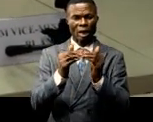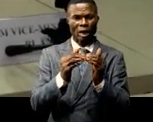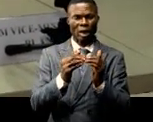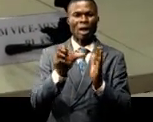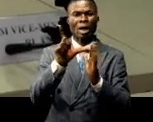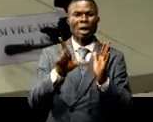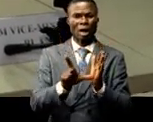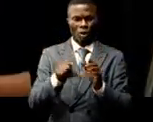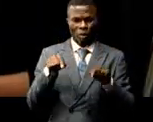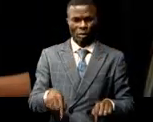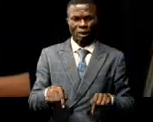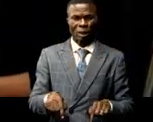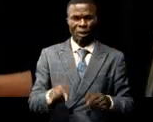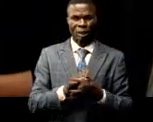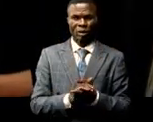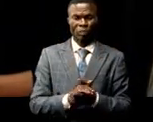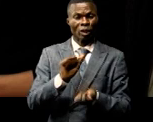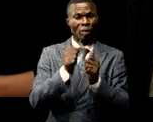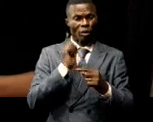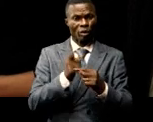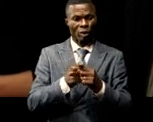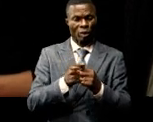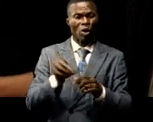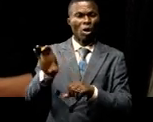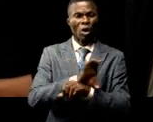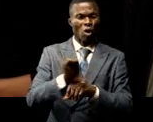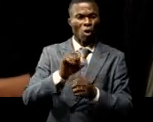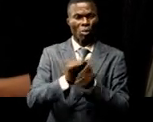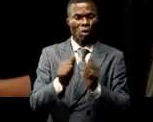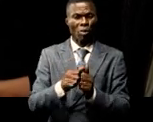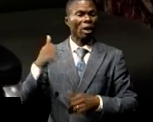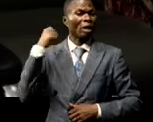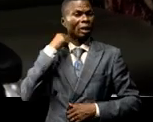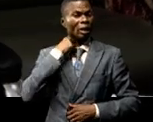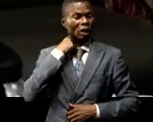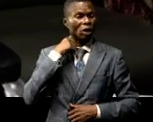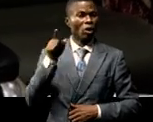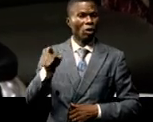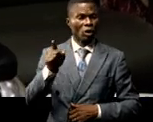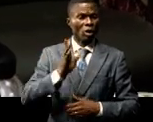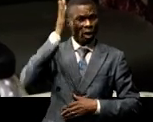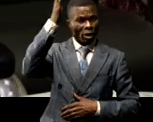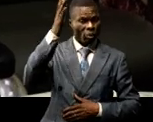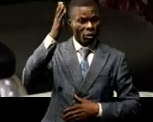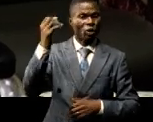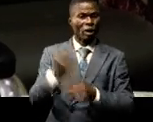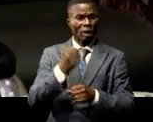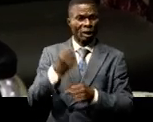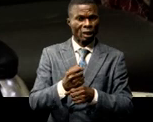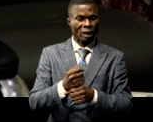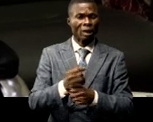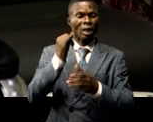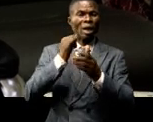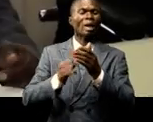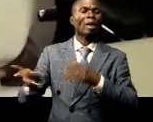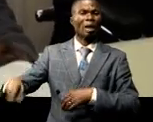en vigueur. Les difficultés et les préoccupations des Médecins sans frontières pour leur prochain déploiement à l'intérieur du